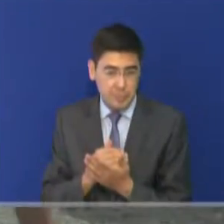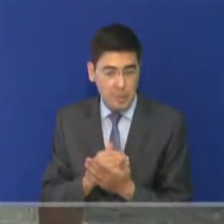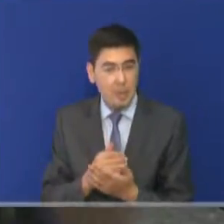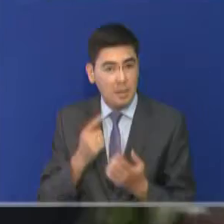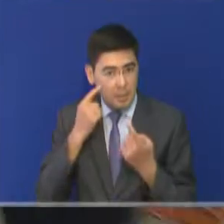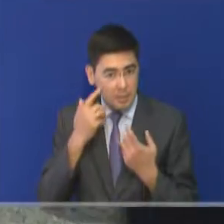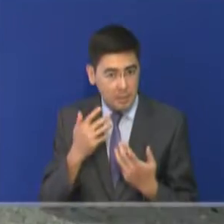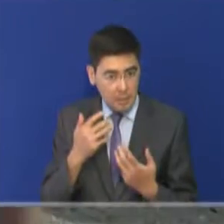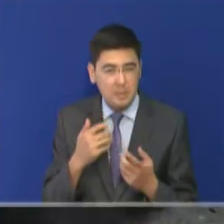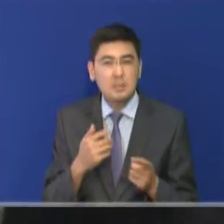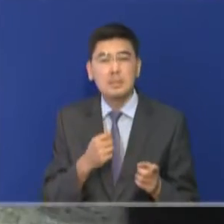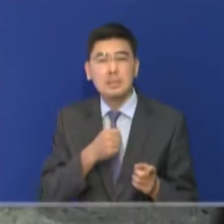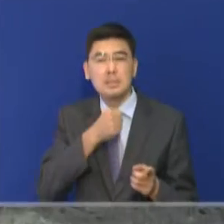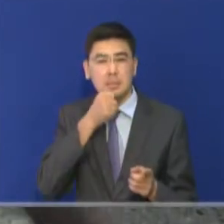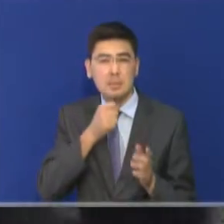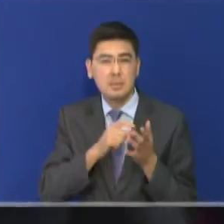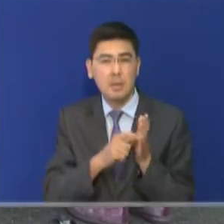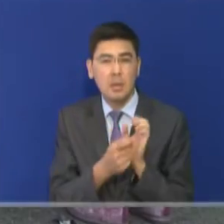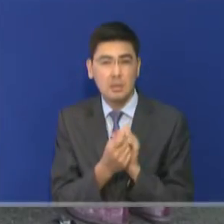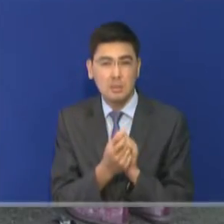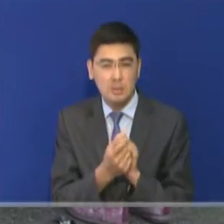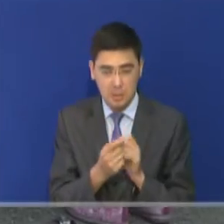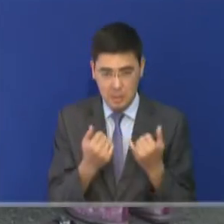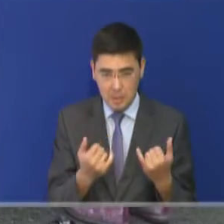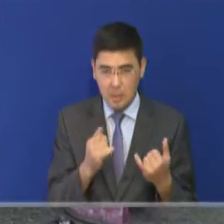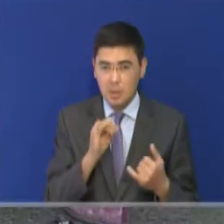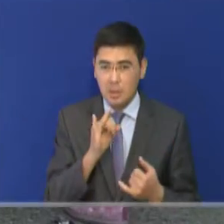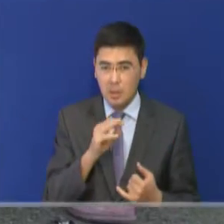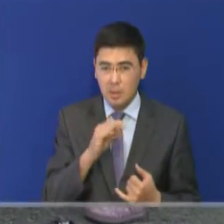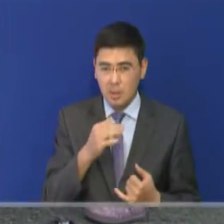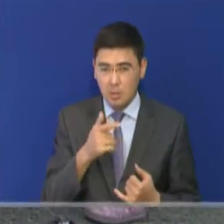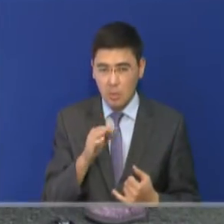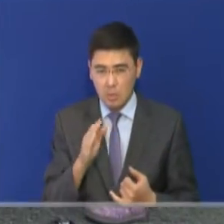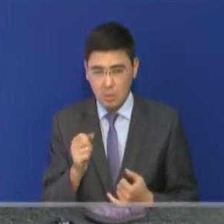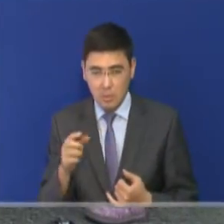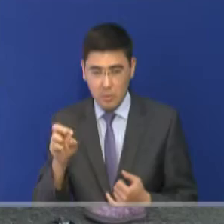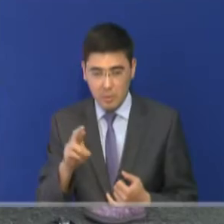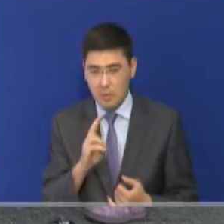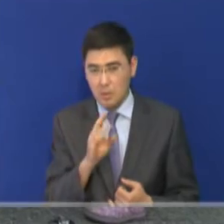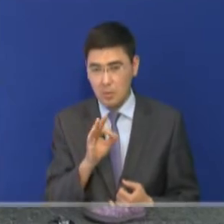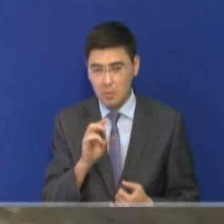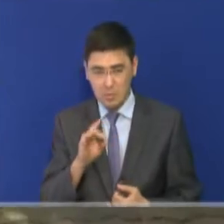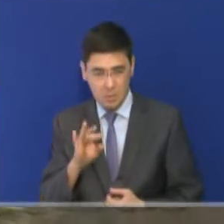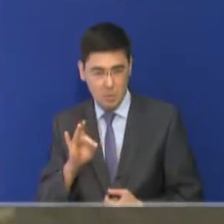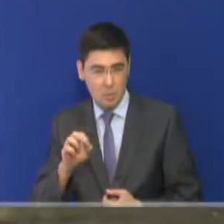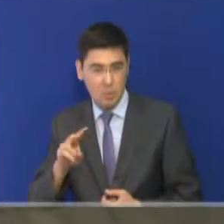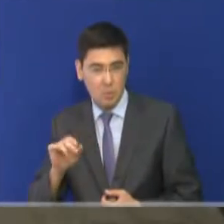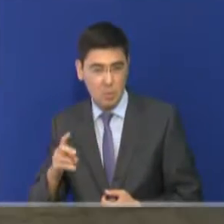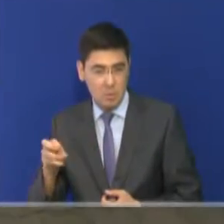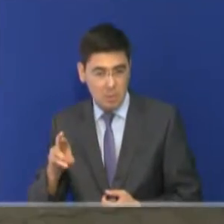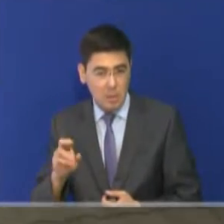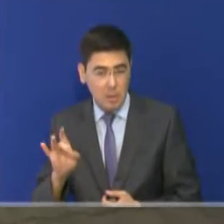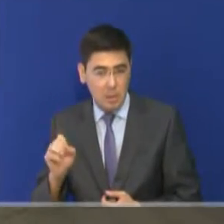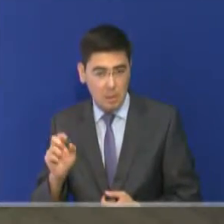суммативного оценивания для старшеклассников сейчас проводятся итоговые контрольные работы. В связи с продлением срока карантина последний звонок